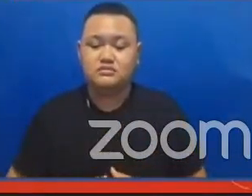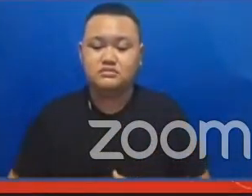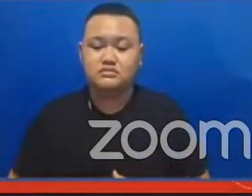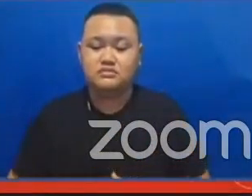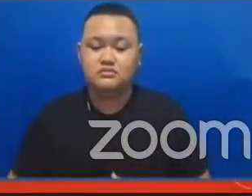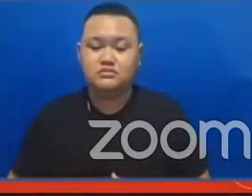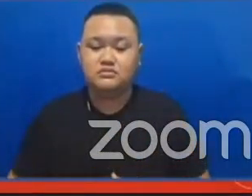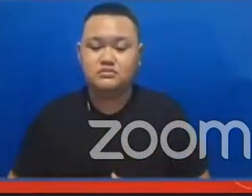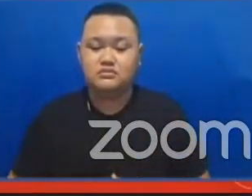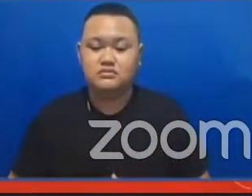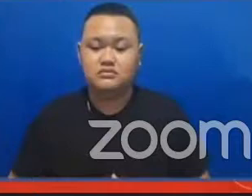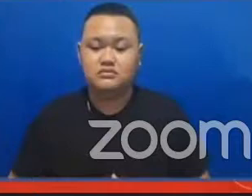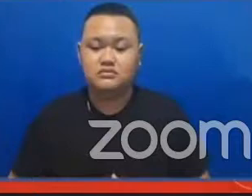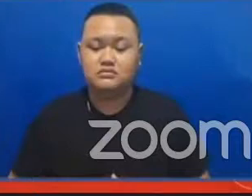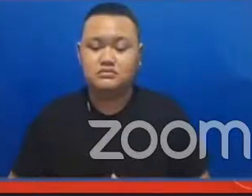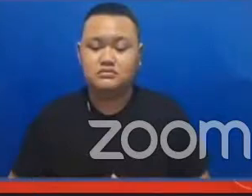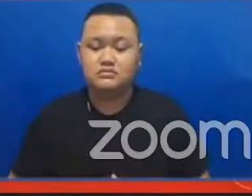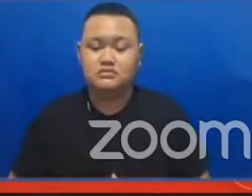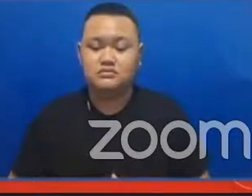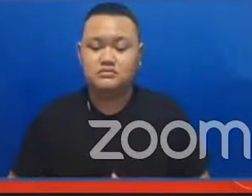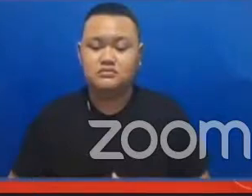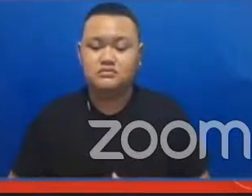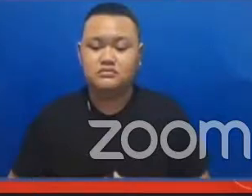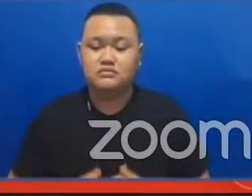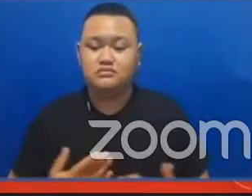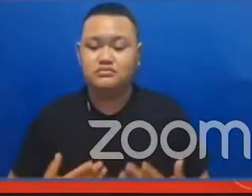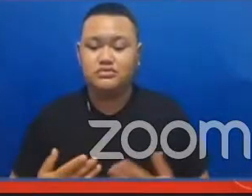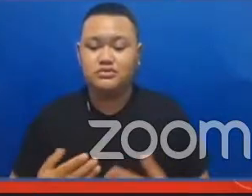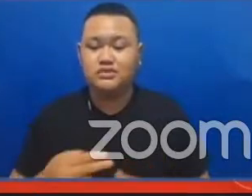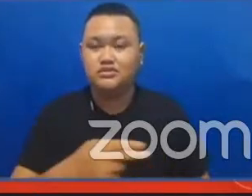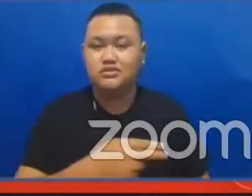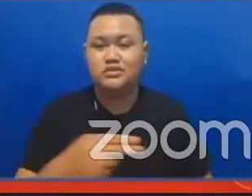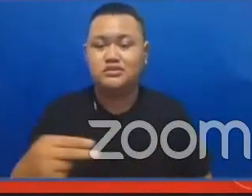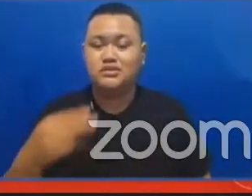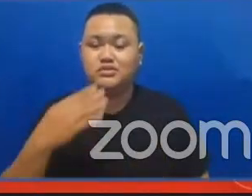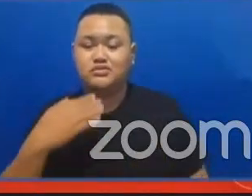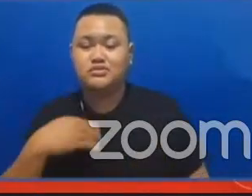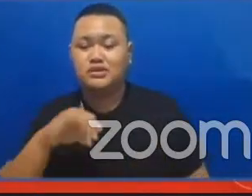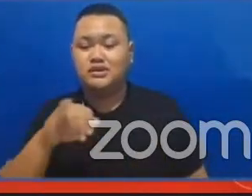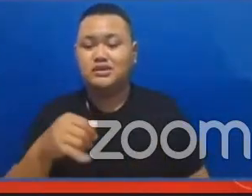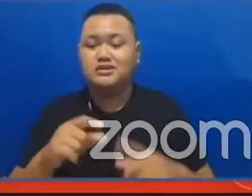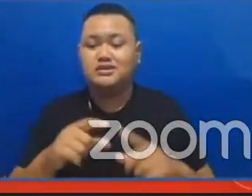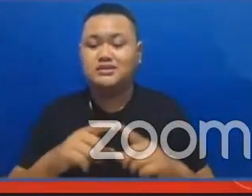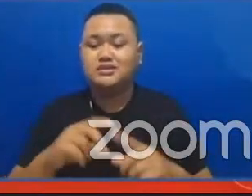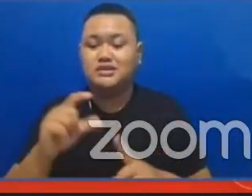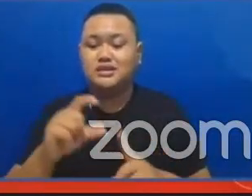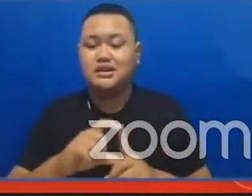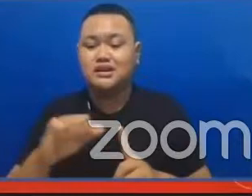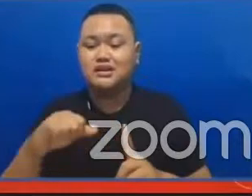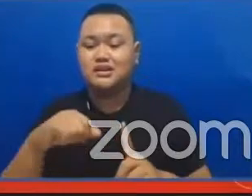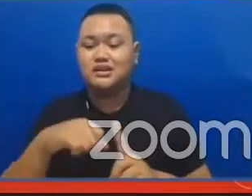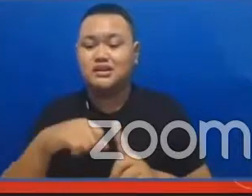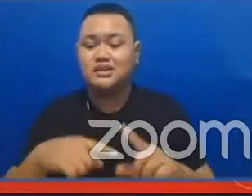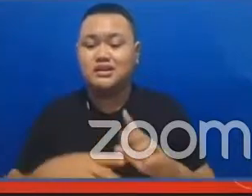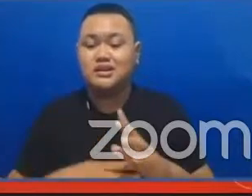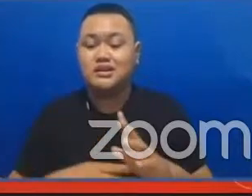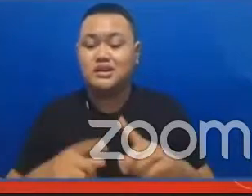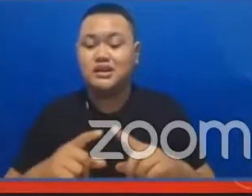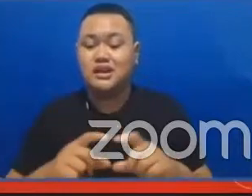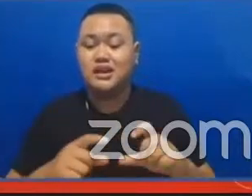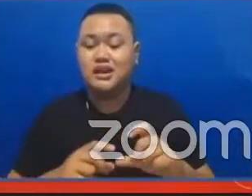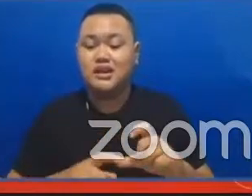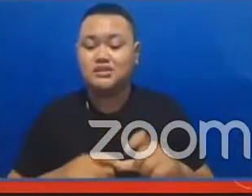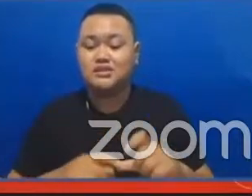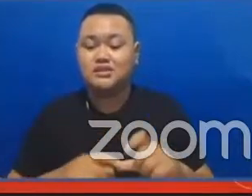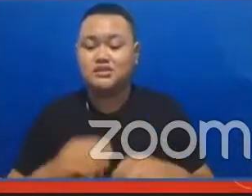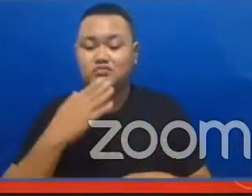Gimana, Pak? Saya kira Indonesia ini kan punya Jardiknas, jaringan pendidikan di kabupaten